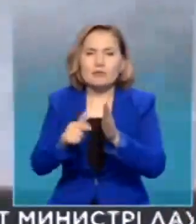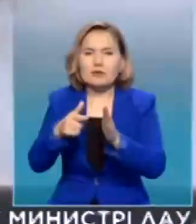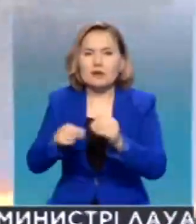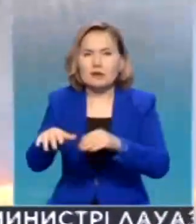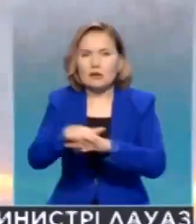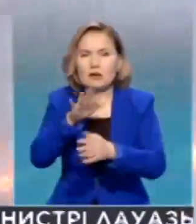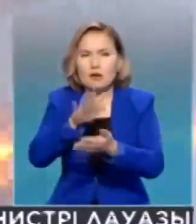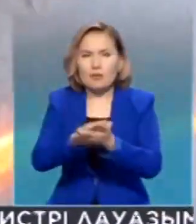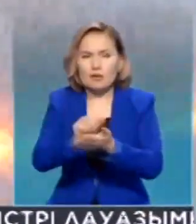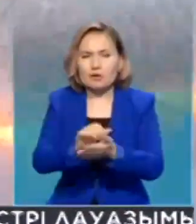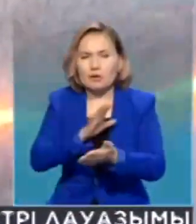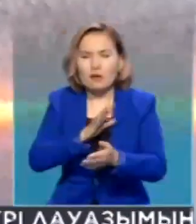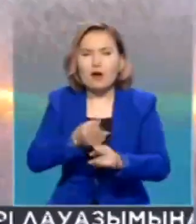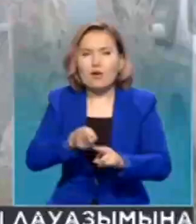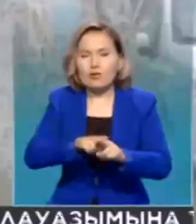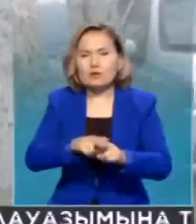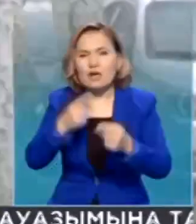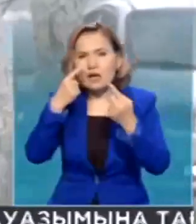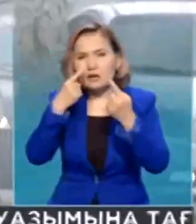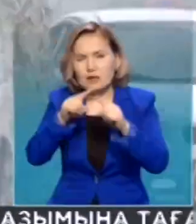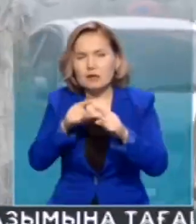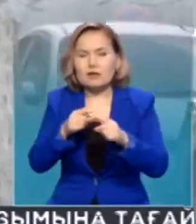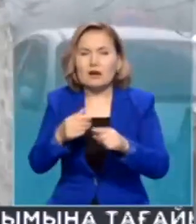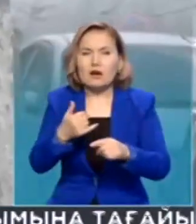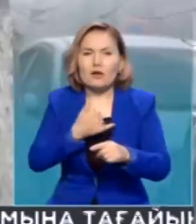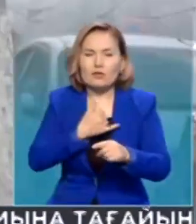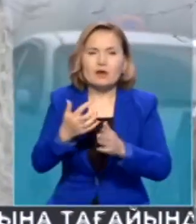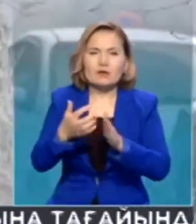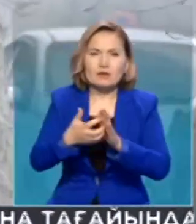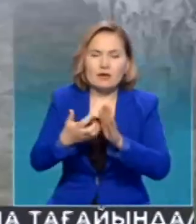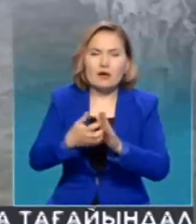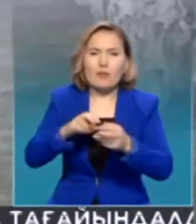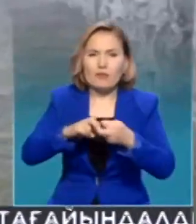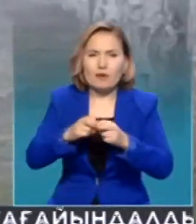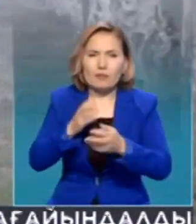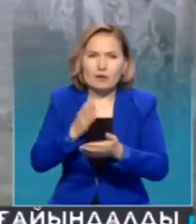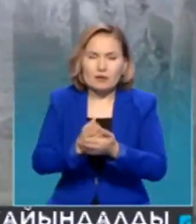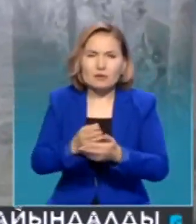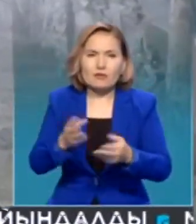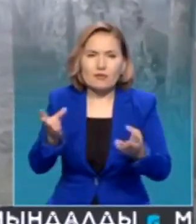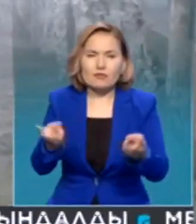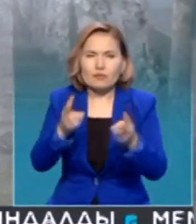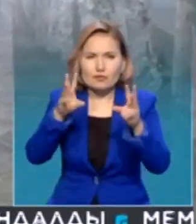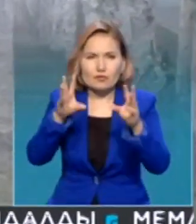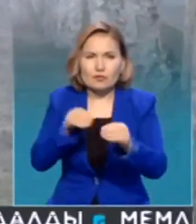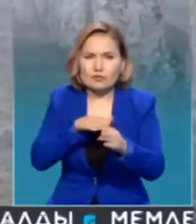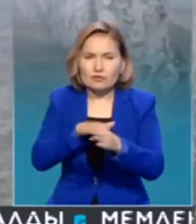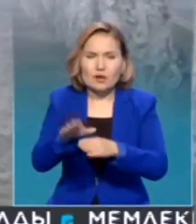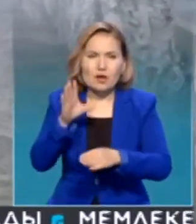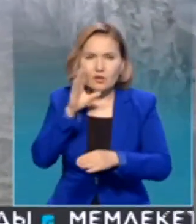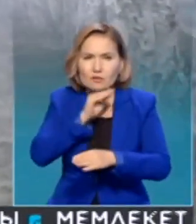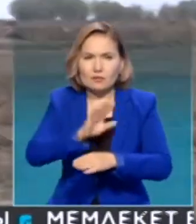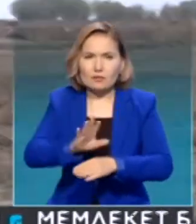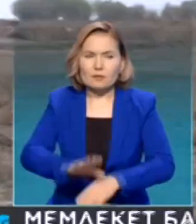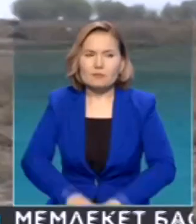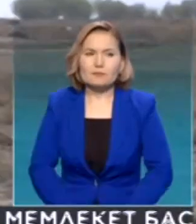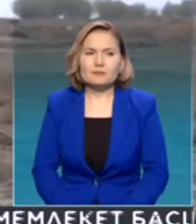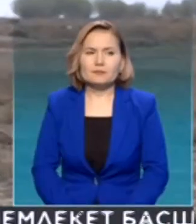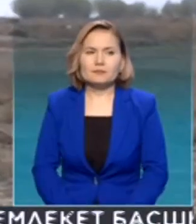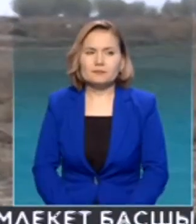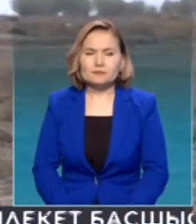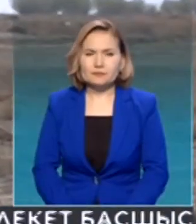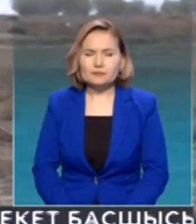Егер техника сағадай сай болғанда, мыңдаған гектар аумақ тілсіз жаудан аман қалар еді. Жандос Темірғали, Өнербек Жаңабай, Қазақстан